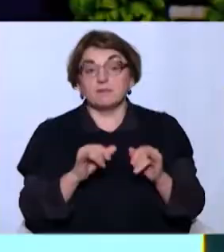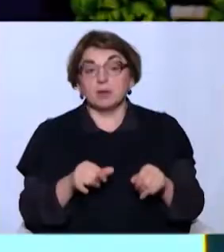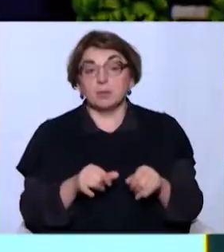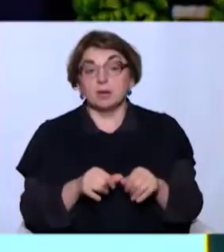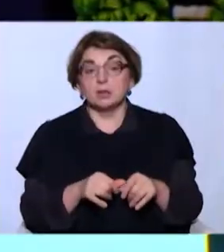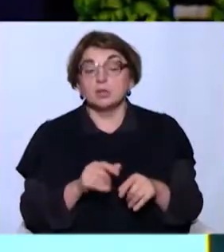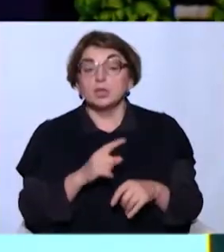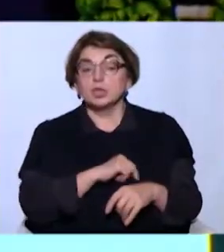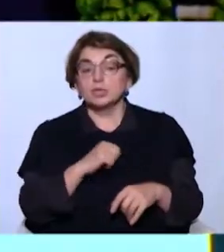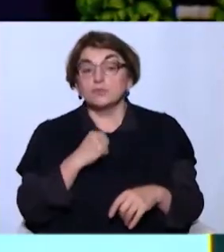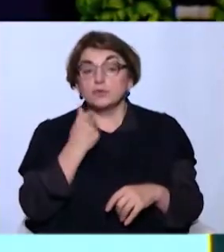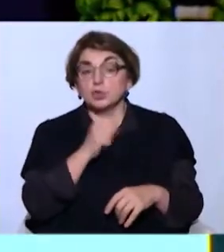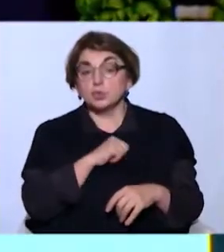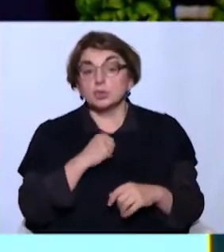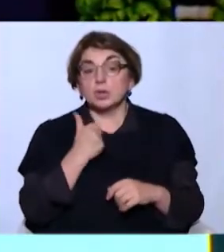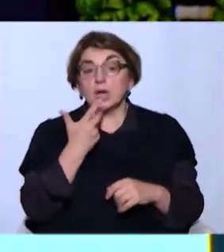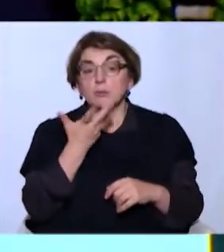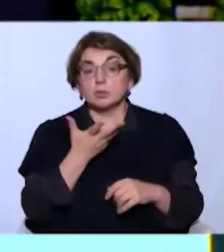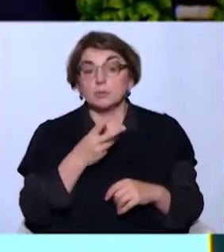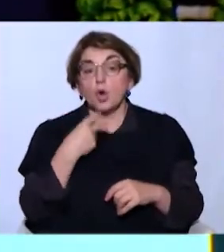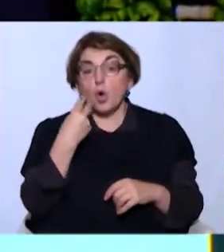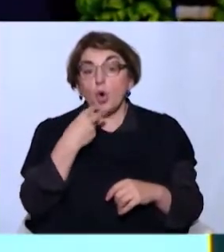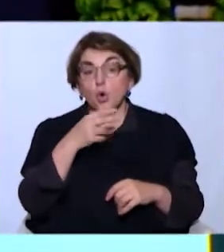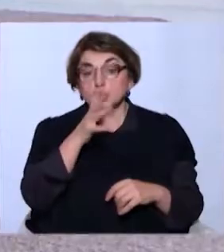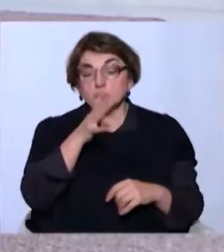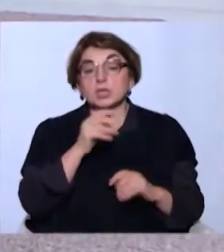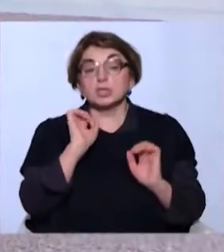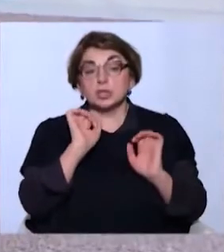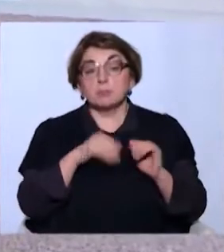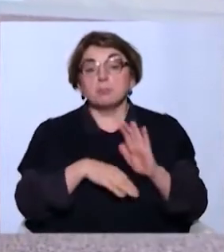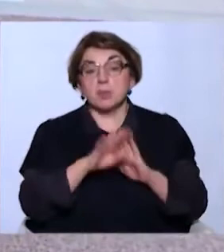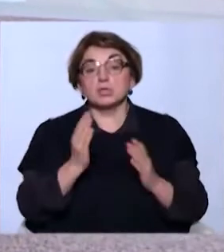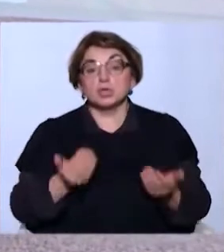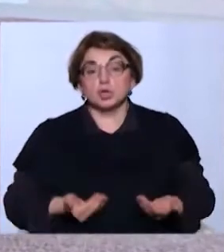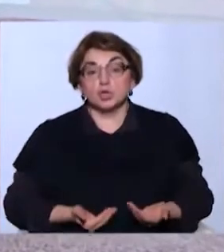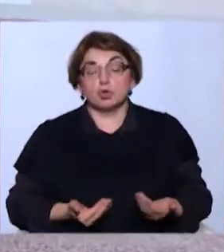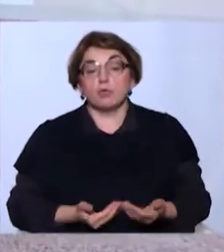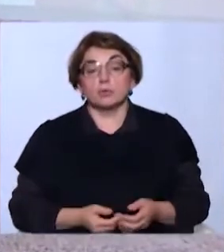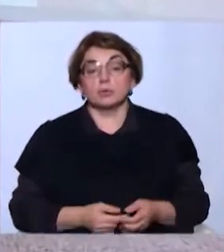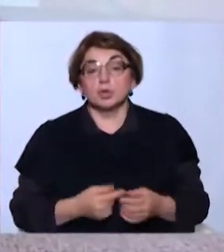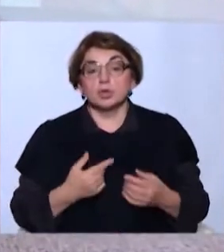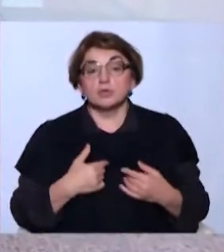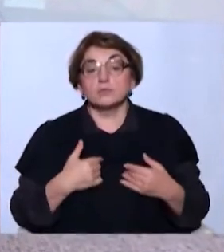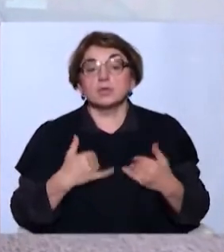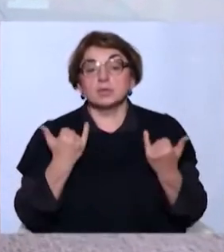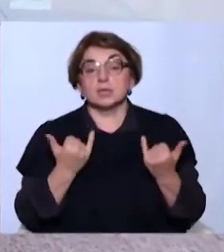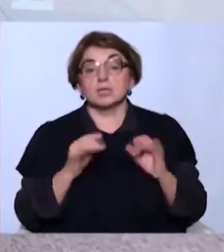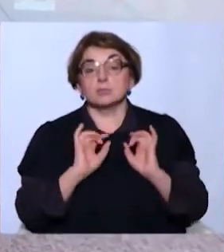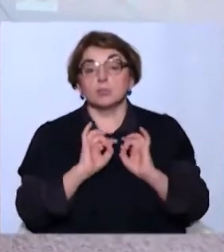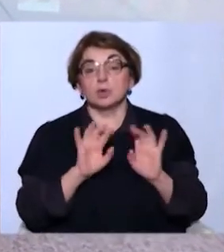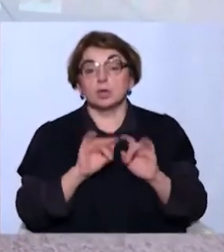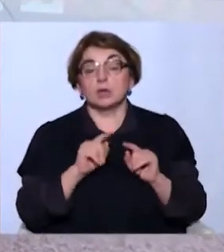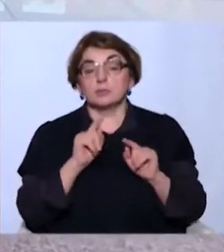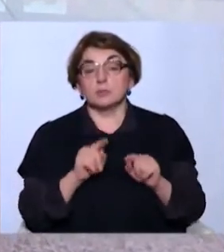და თვითონ რამდენიმე 20 წელზე მეტიც კი შეიძლება იცხოვრონ. Ay çün dres mimovi xilet